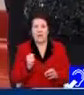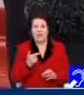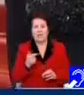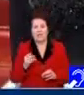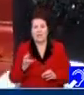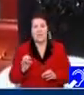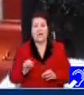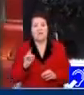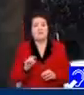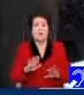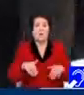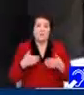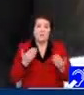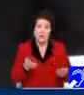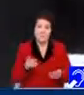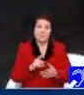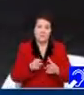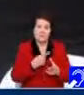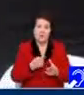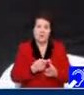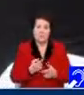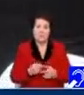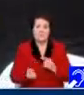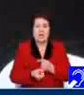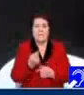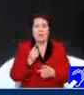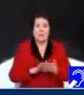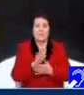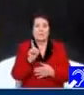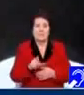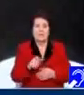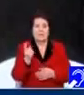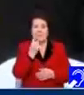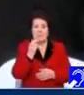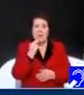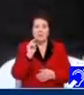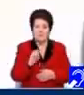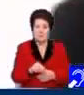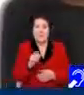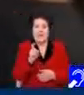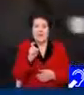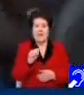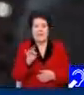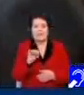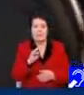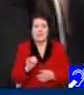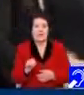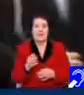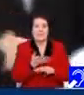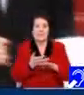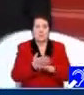macho și condamnă ceea ce numesc puritanismul apărut pe plan mondial după primele acuzații de hărțuire sexuală de la